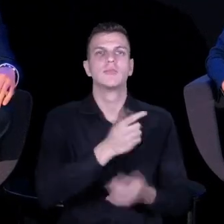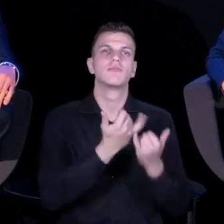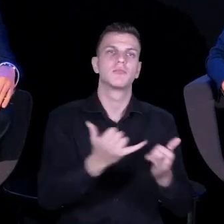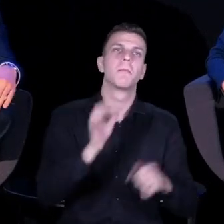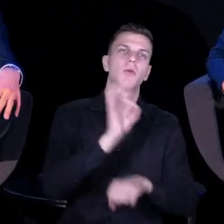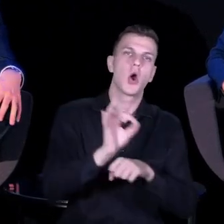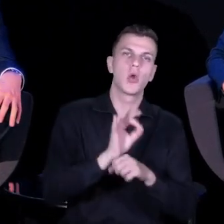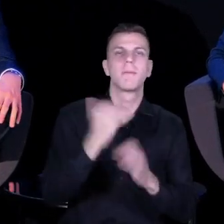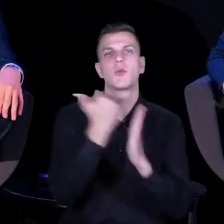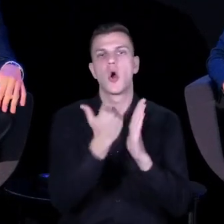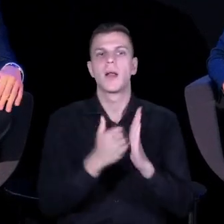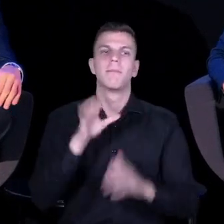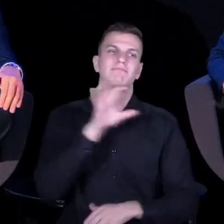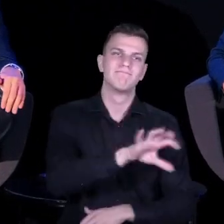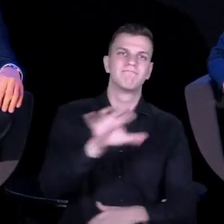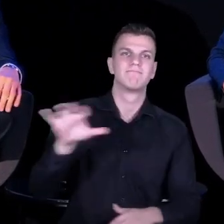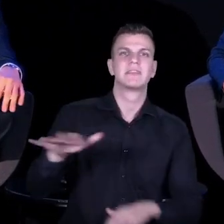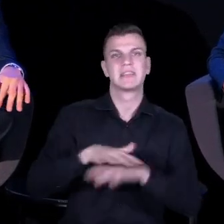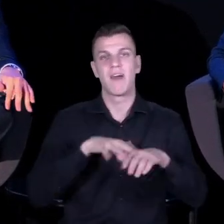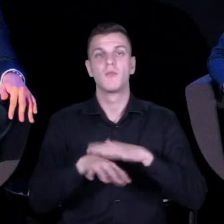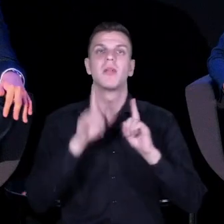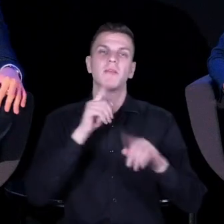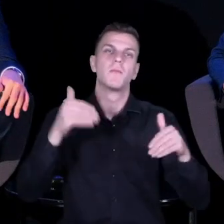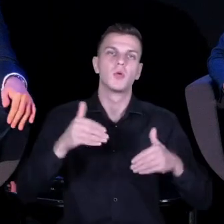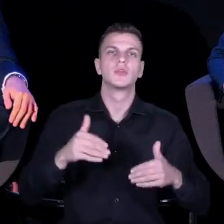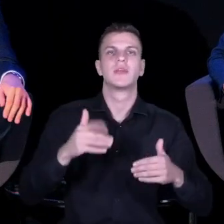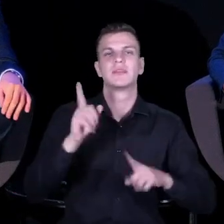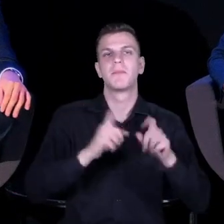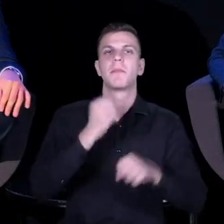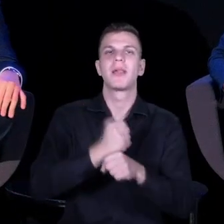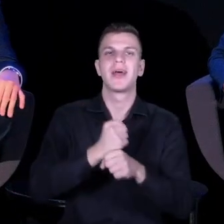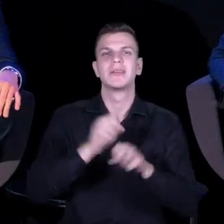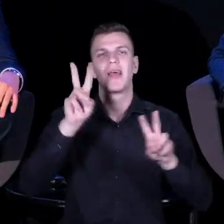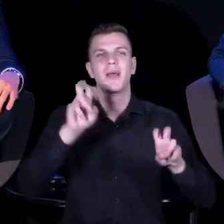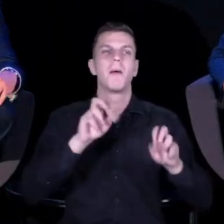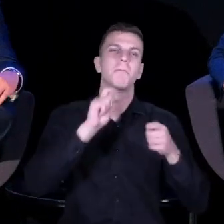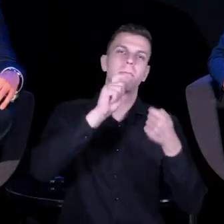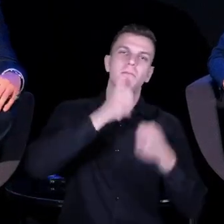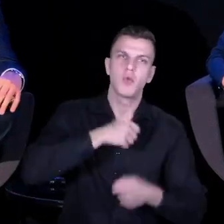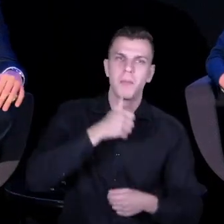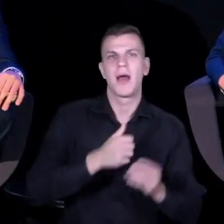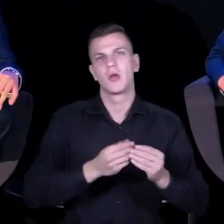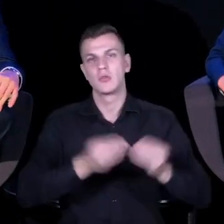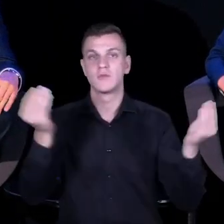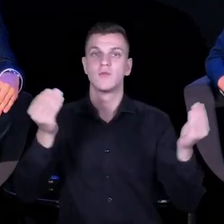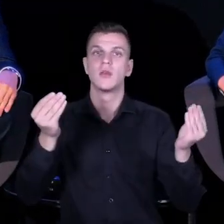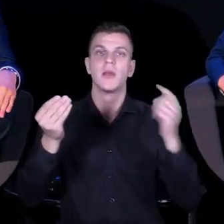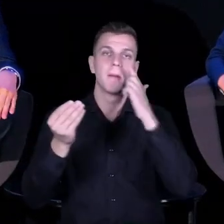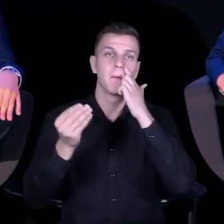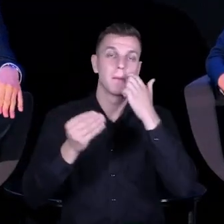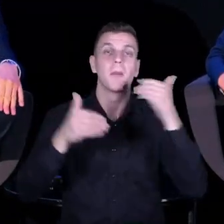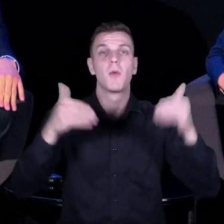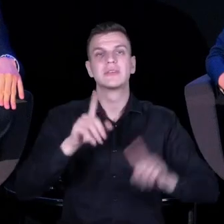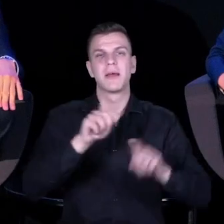się mogą zdarzyć w wypadku prac badawczo-rozwojowych, na przykład kiedy ze względu na specyfikę danego tematu warto wyodrębnić taki